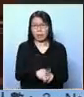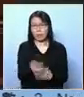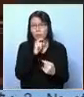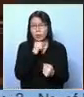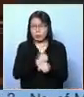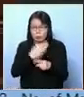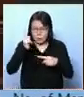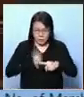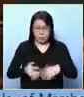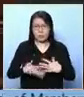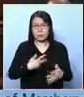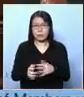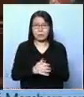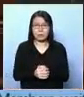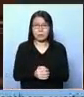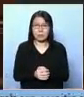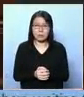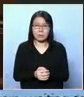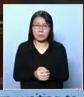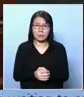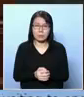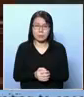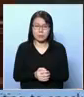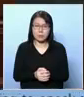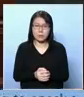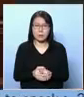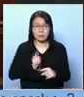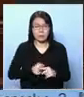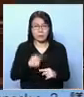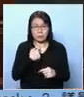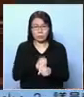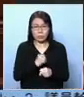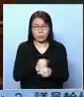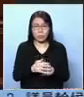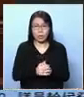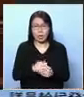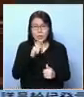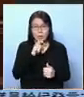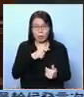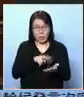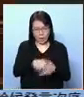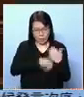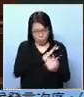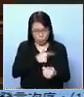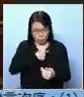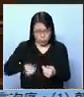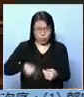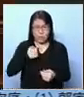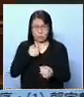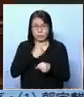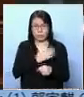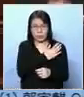实事。大家一齐搞好我哋而家应该作为一个 honourable member of the legco 应该要做嘅